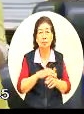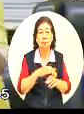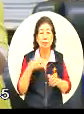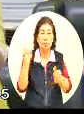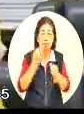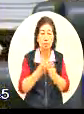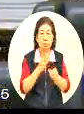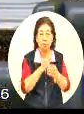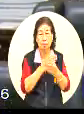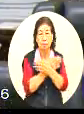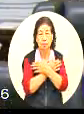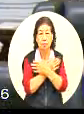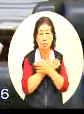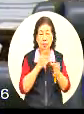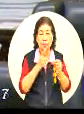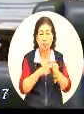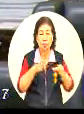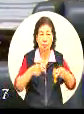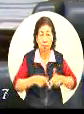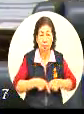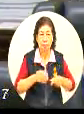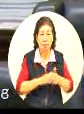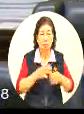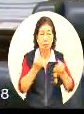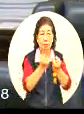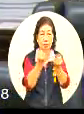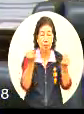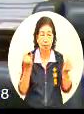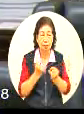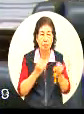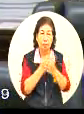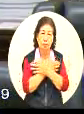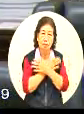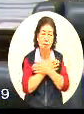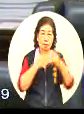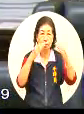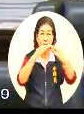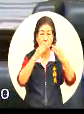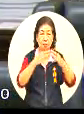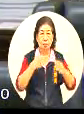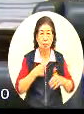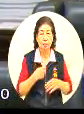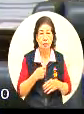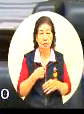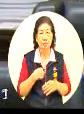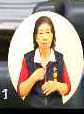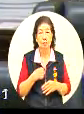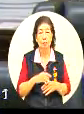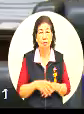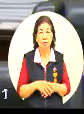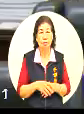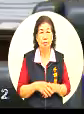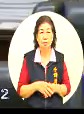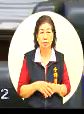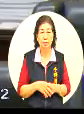问题，咱所以妇幼馆了哈、哦。啊，而且本身是讲哦，